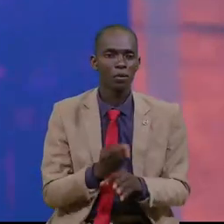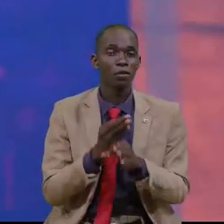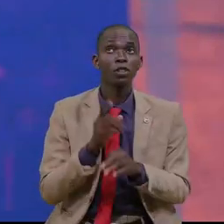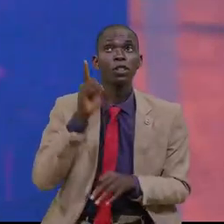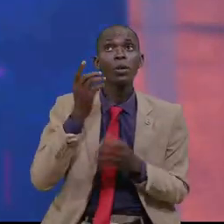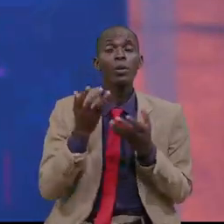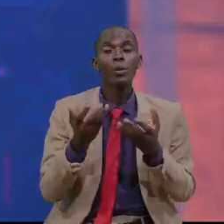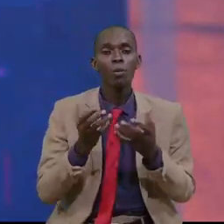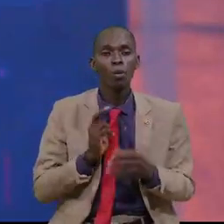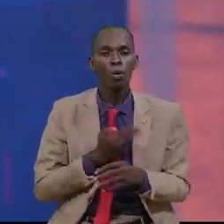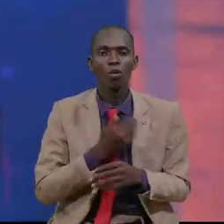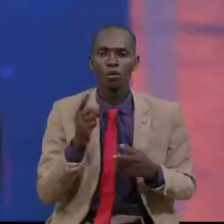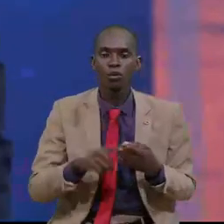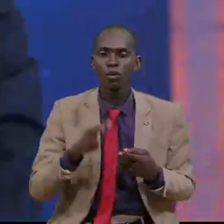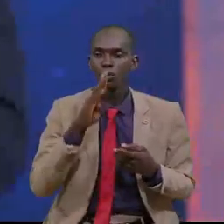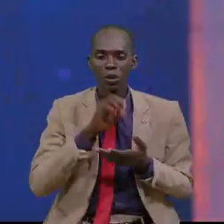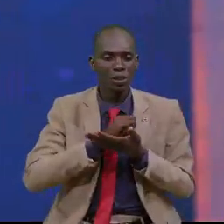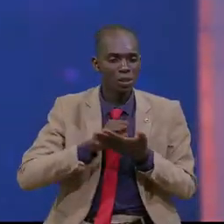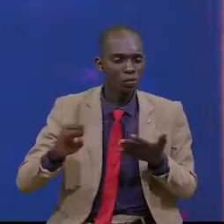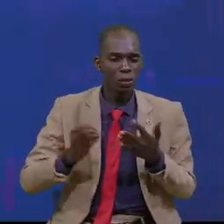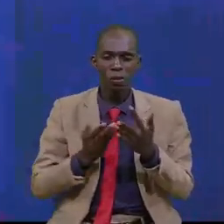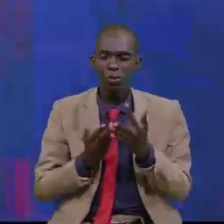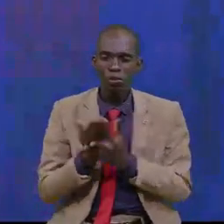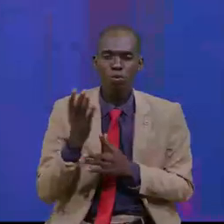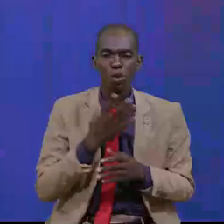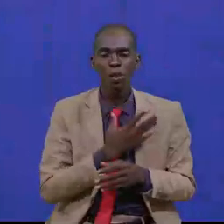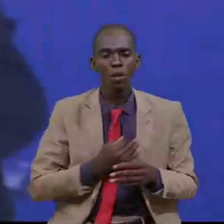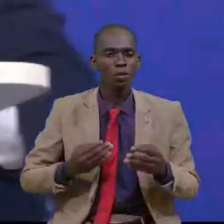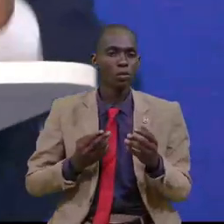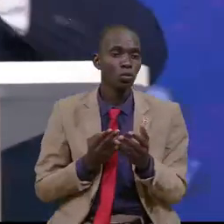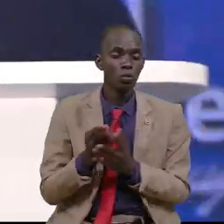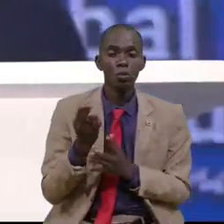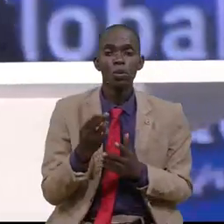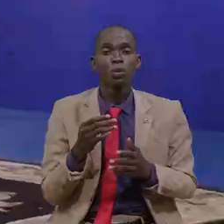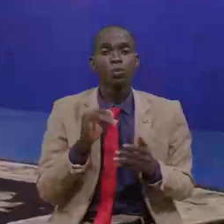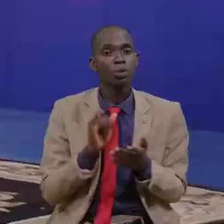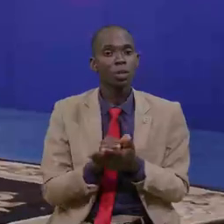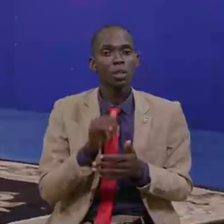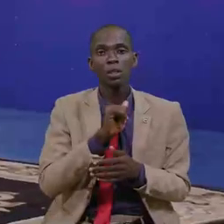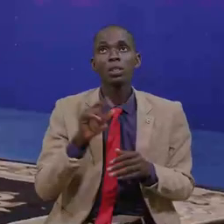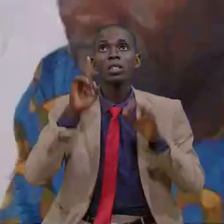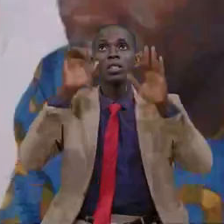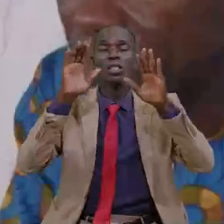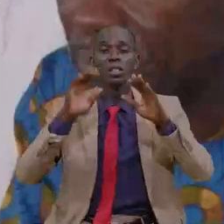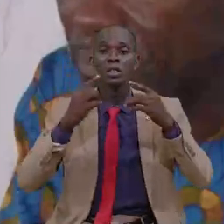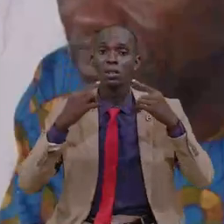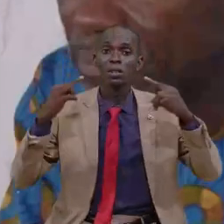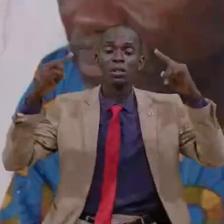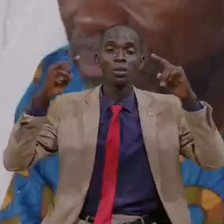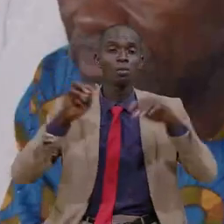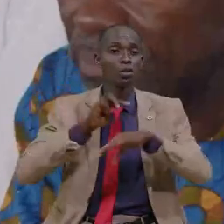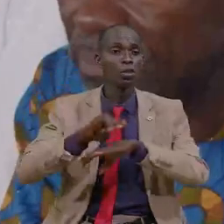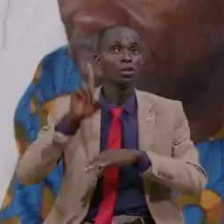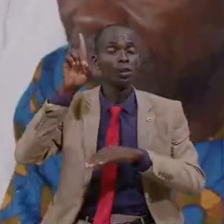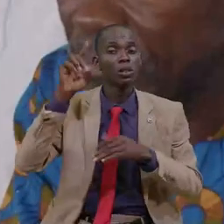veut que nous soyons sanctifiés entièrement afin que le ministère excellent qu'il